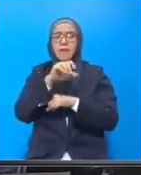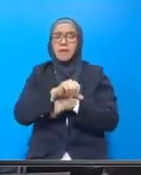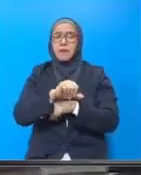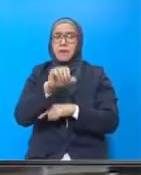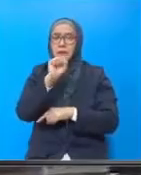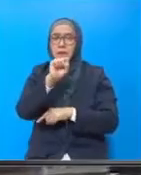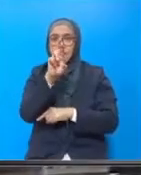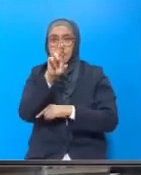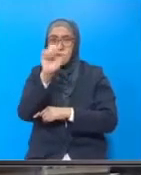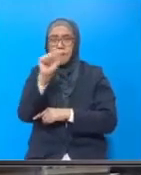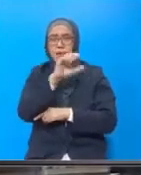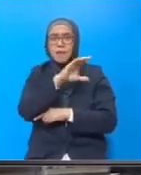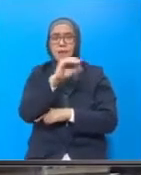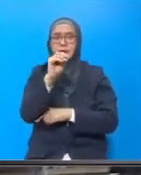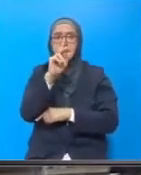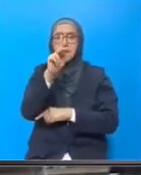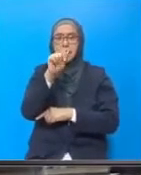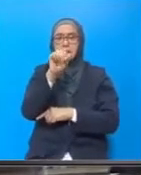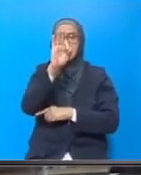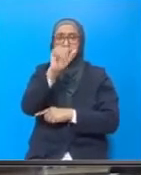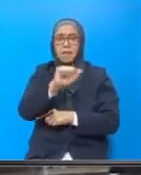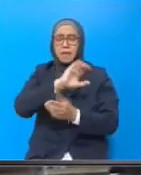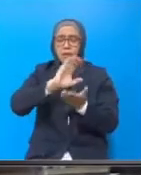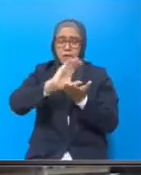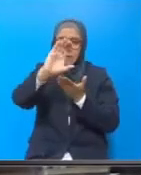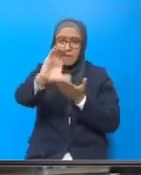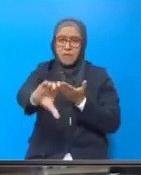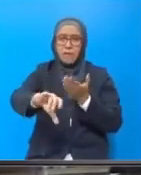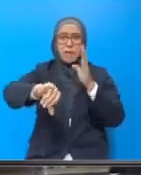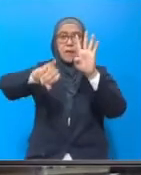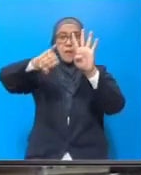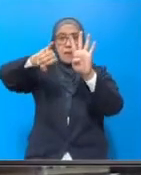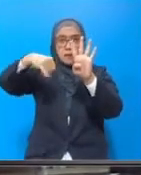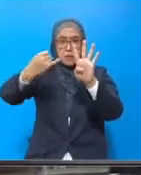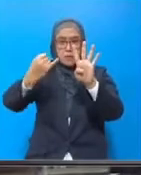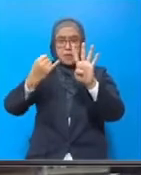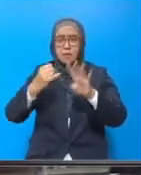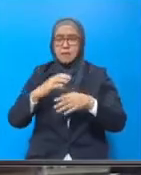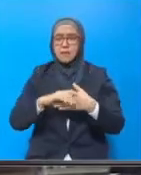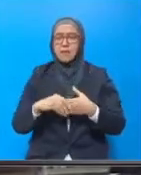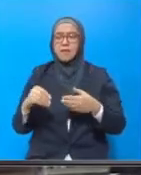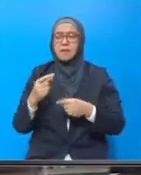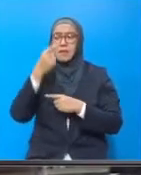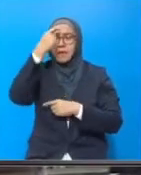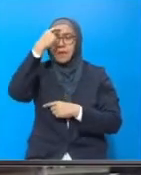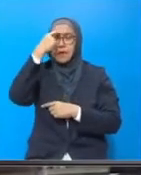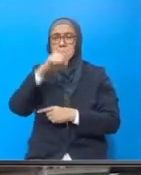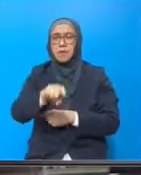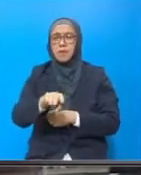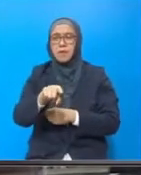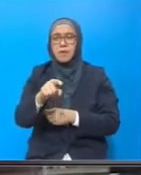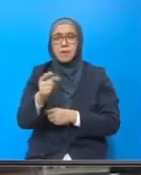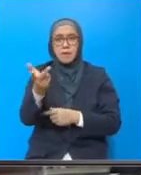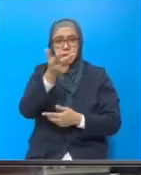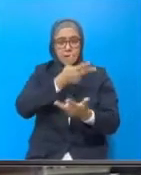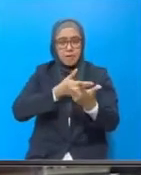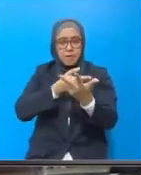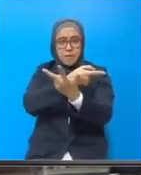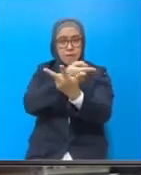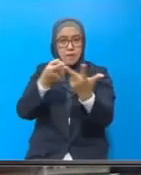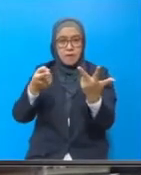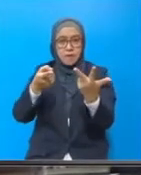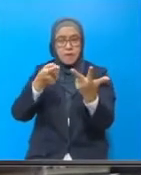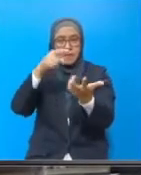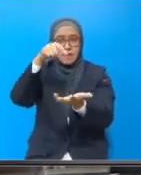diperuntukkan untuk semua jumpa juta jadi untuk ke-33 ini saya